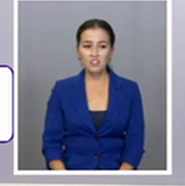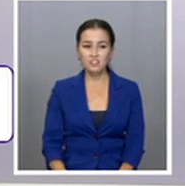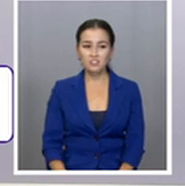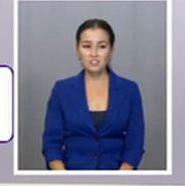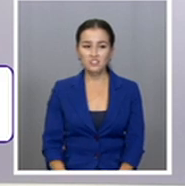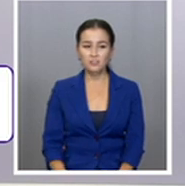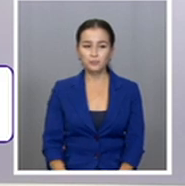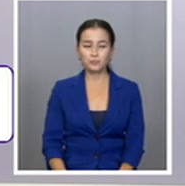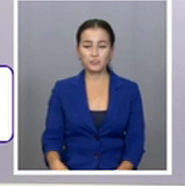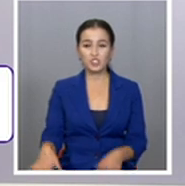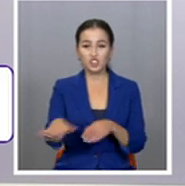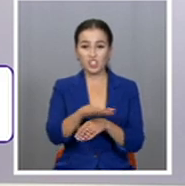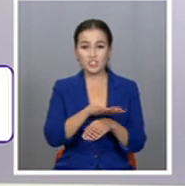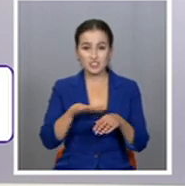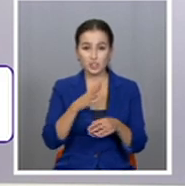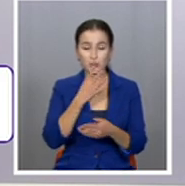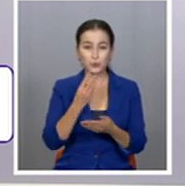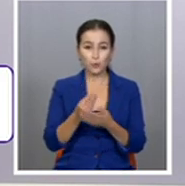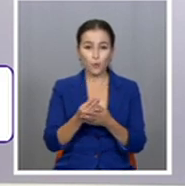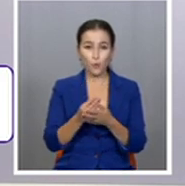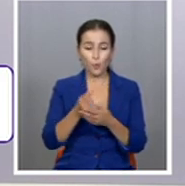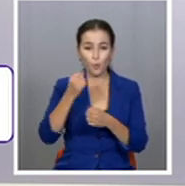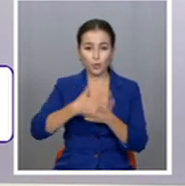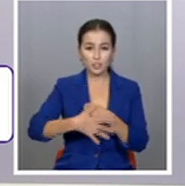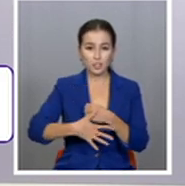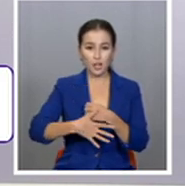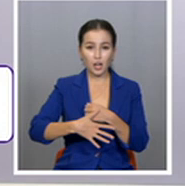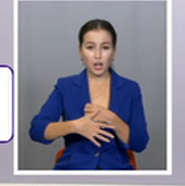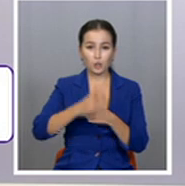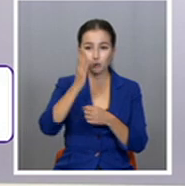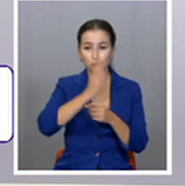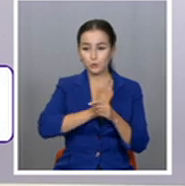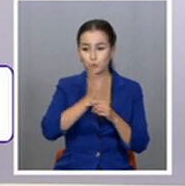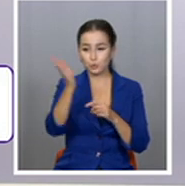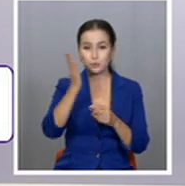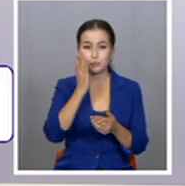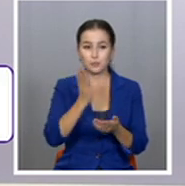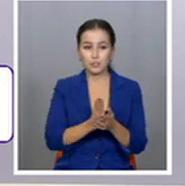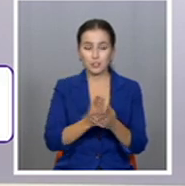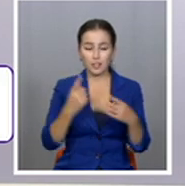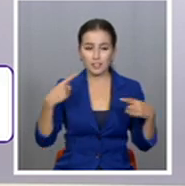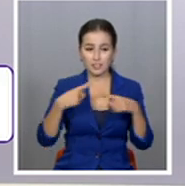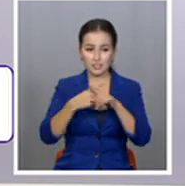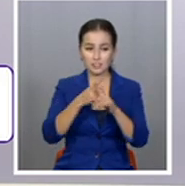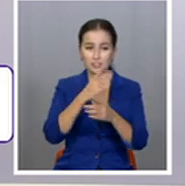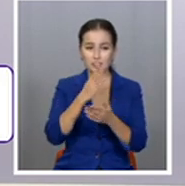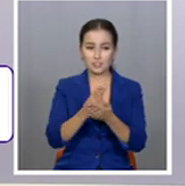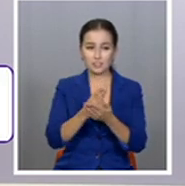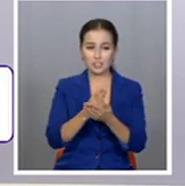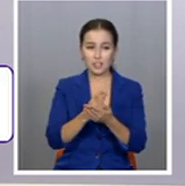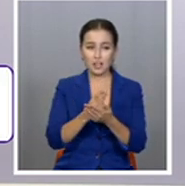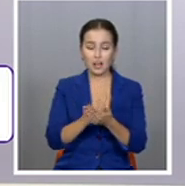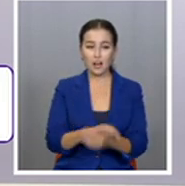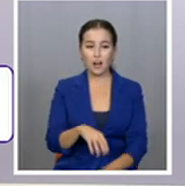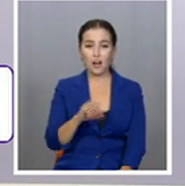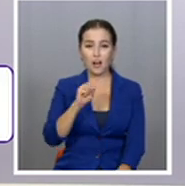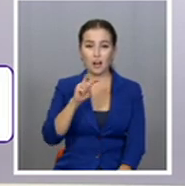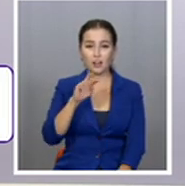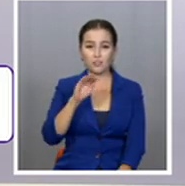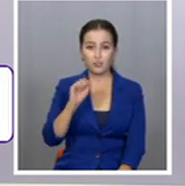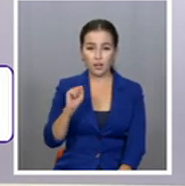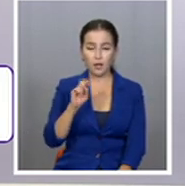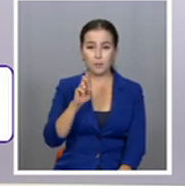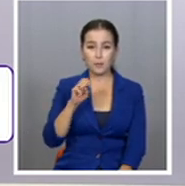қарастырайық. Жазықтықтардың ортақ түзуі бар, яғни олар қиылысады. Альфа және бета